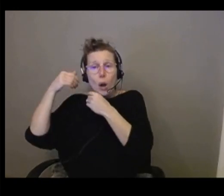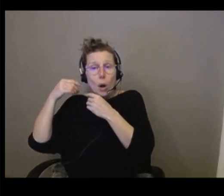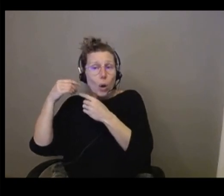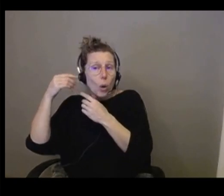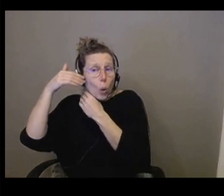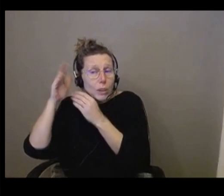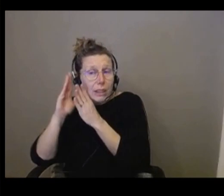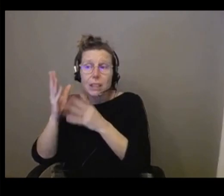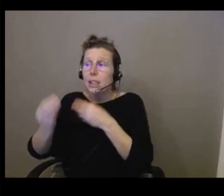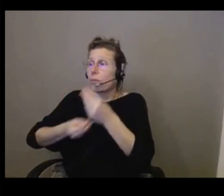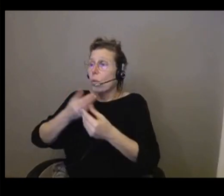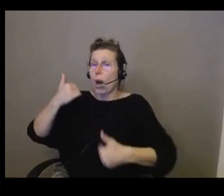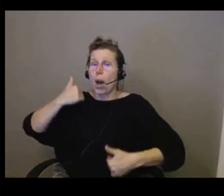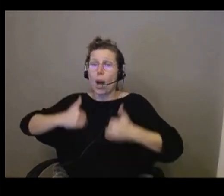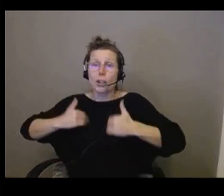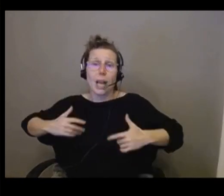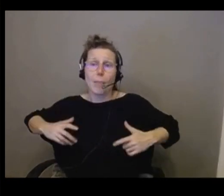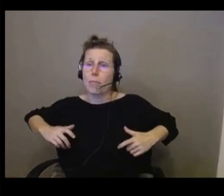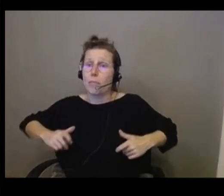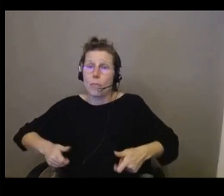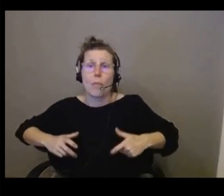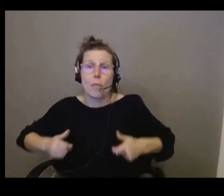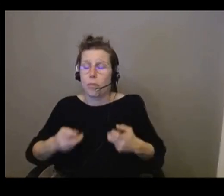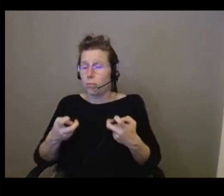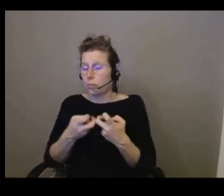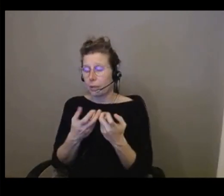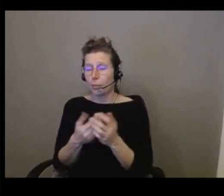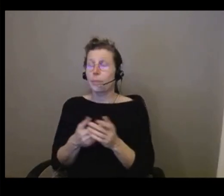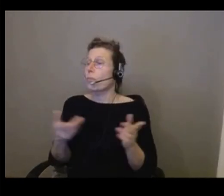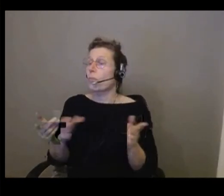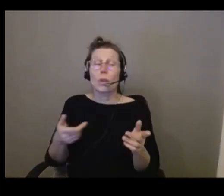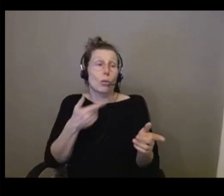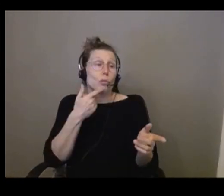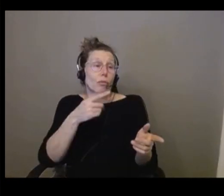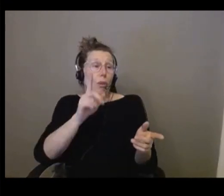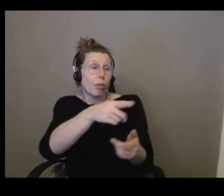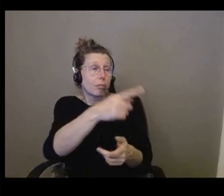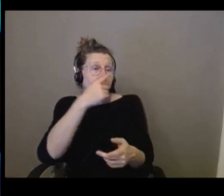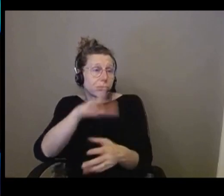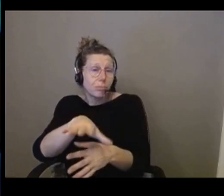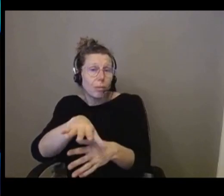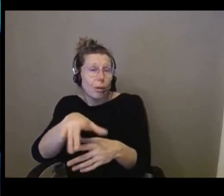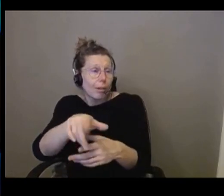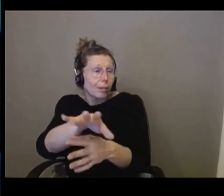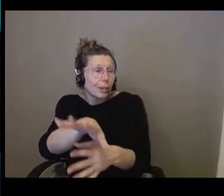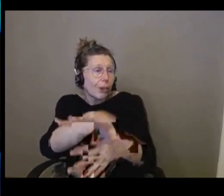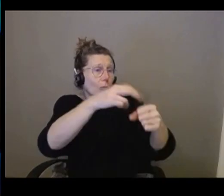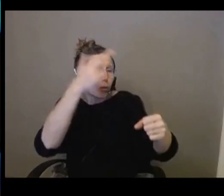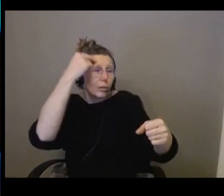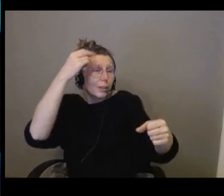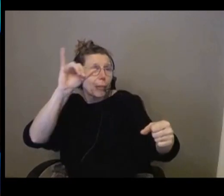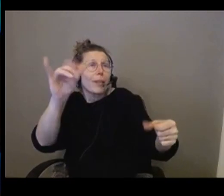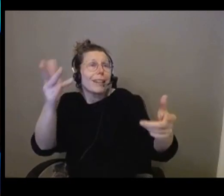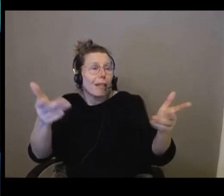accompagne aussi, qui fait partie de notre team Adlet. Vous envoyez n'importe qui, vraiment. Médaille d'or, tennis, fauteuil, oui.